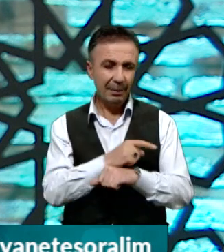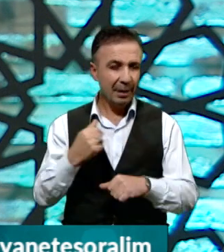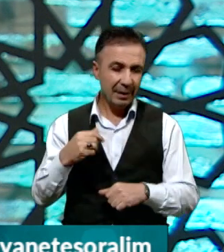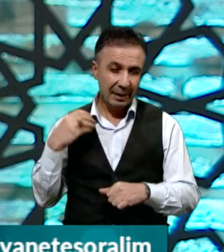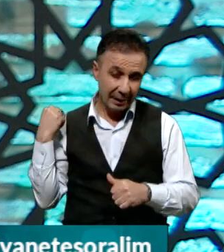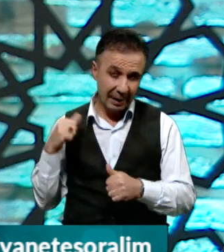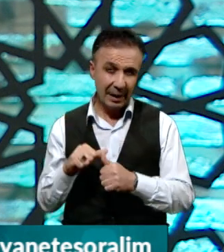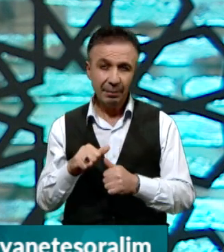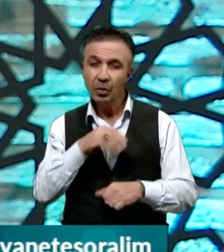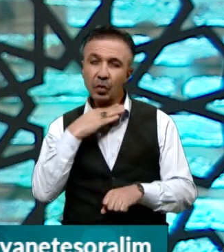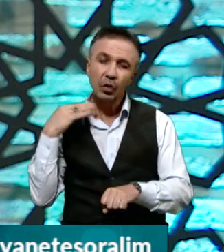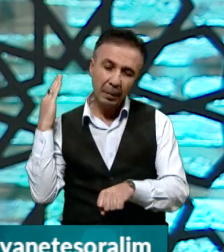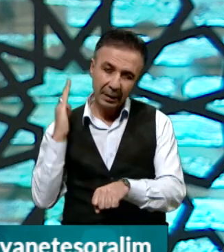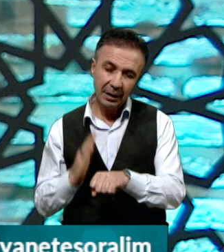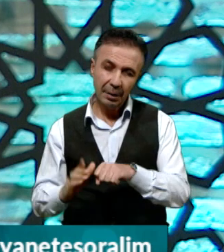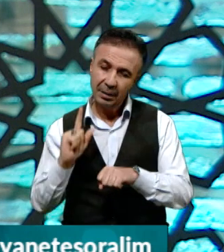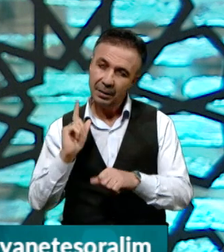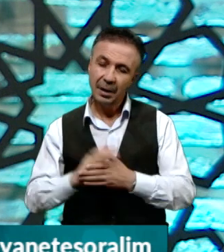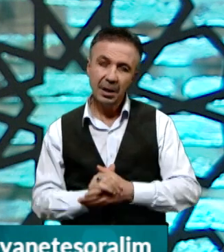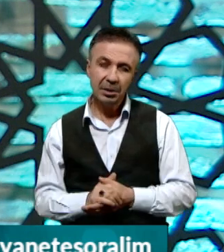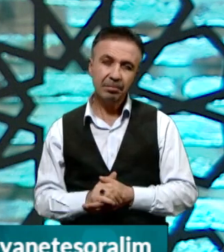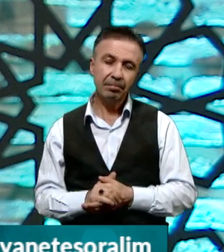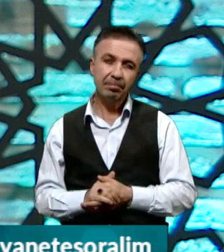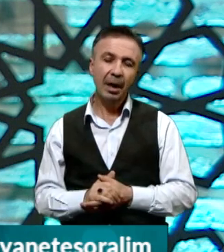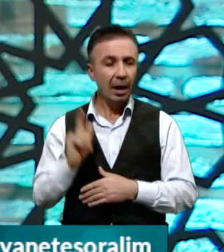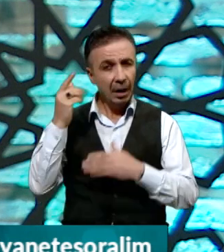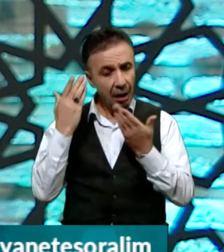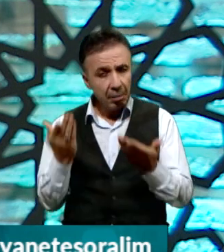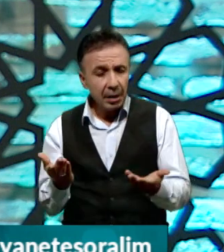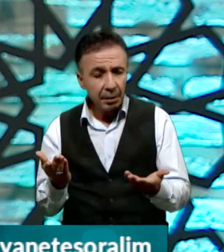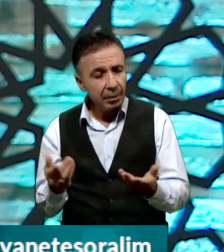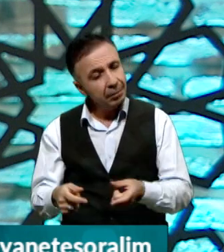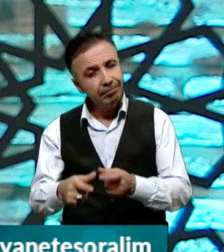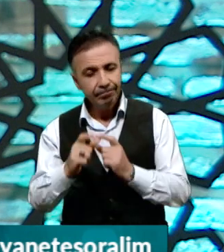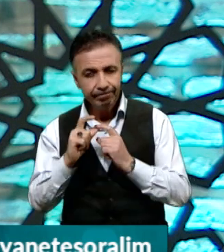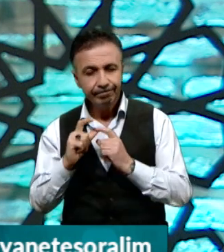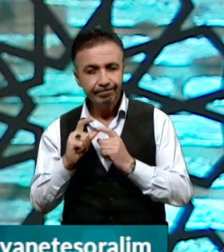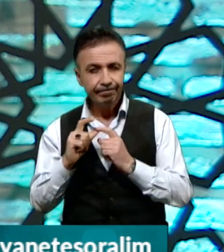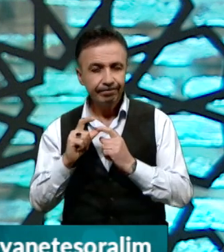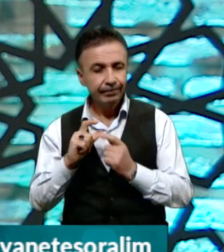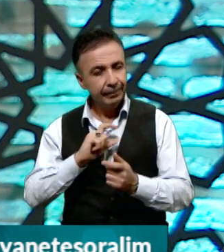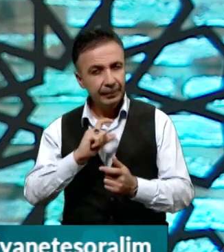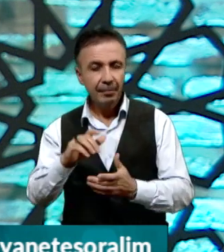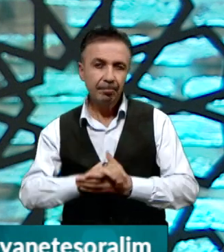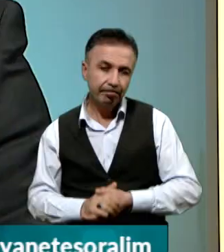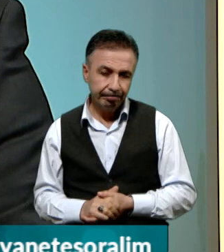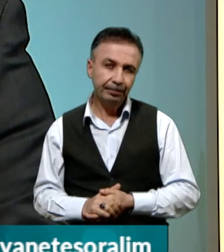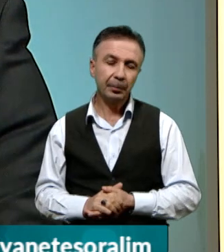kurban bizim için artık geçerli bir kurban mıdır soruları geliyor. Mustafa Bey'in sorusu da tam olarak bu galiba. Ne